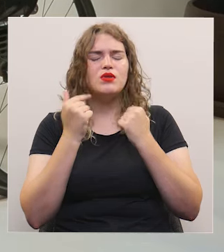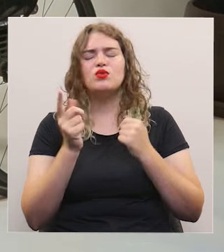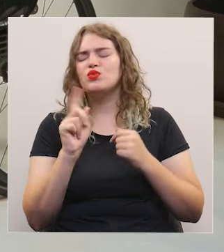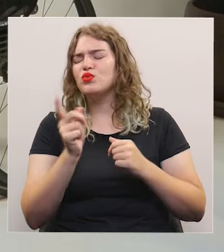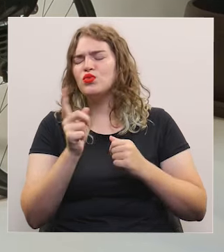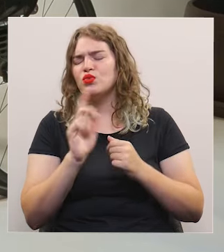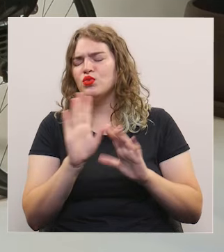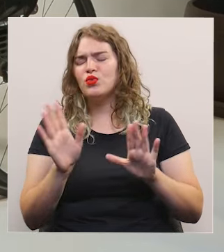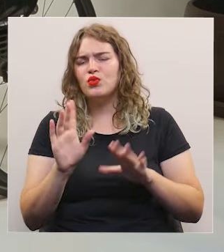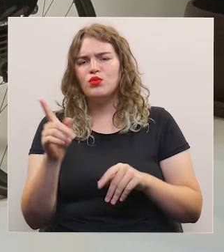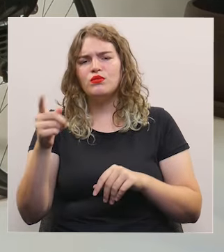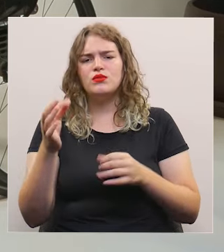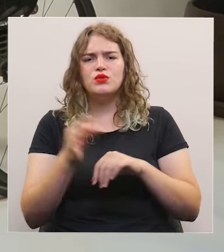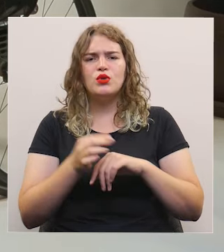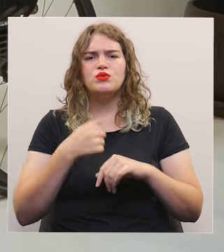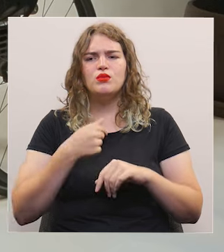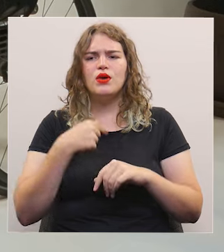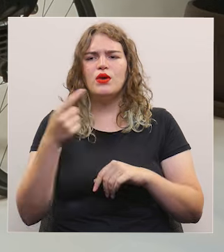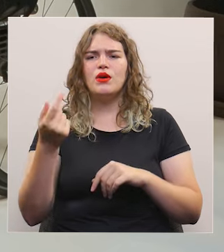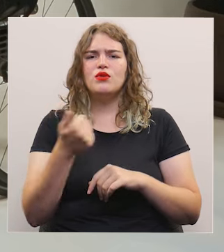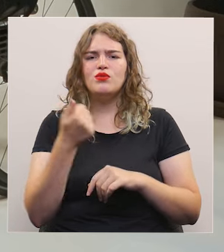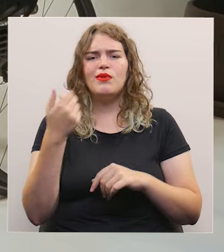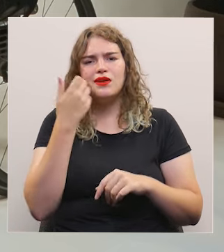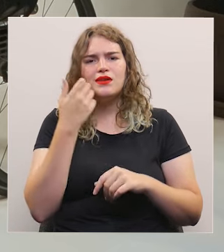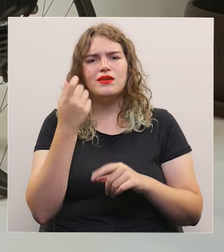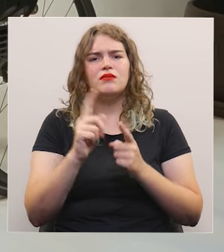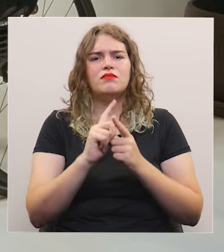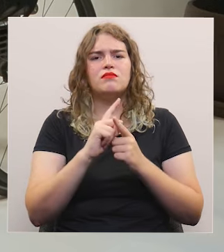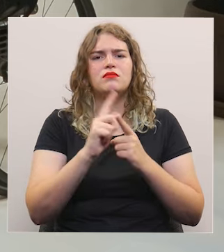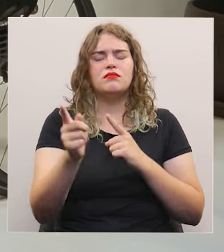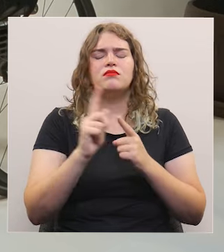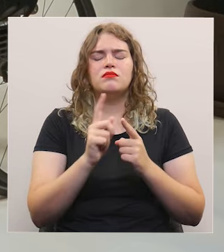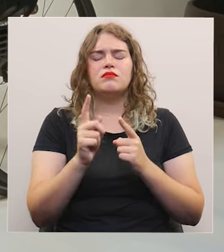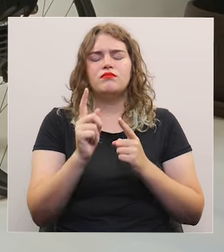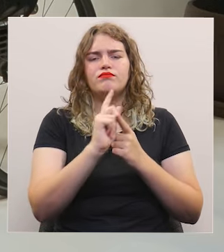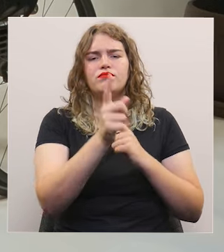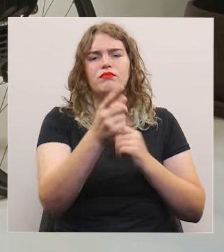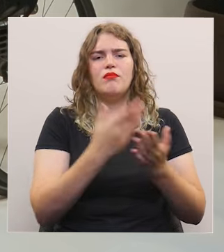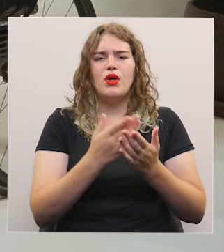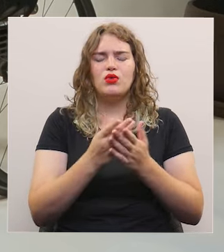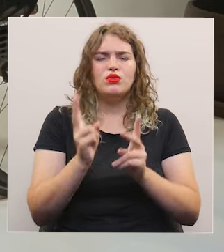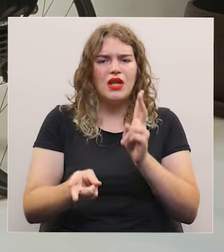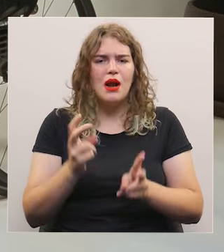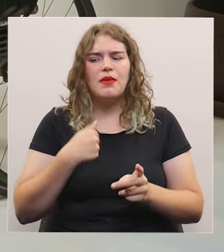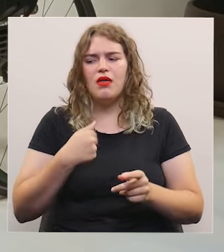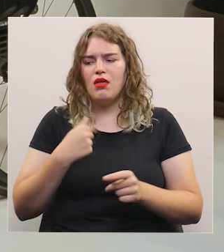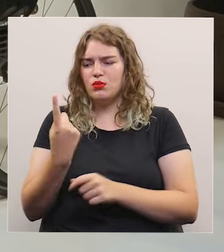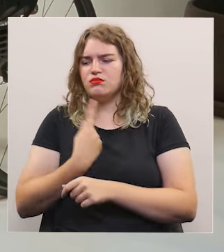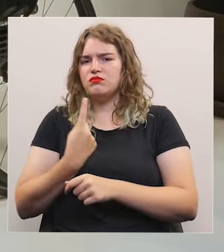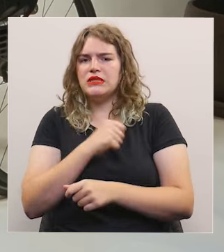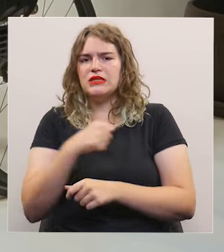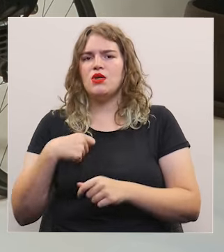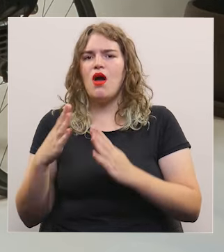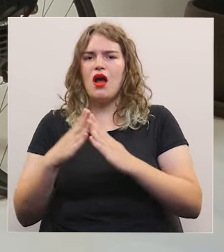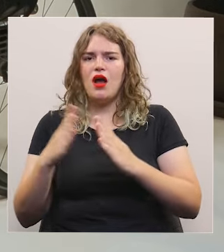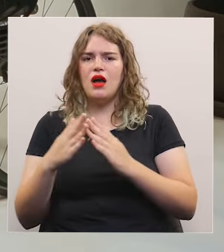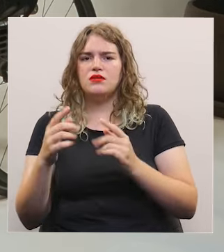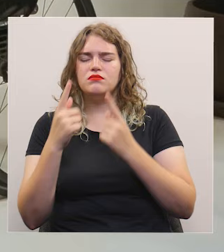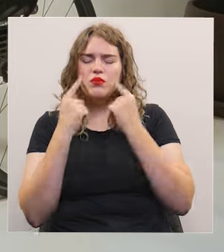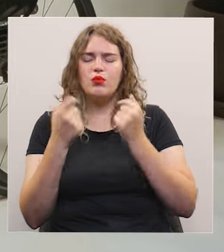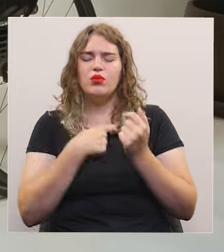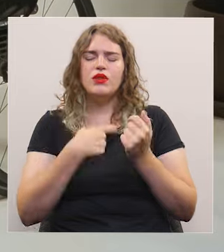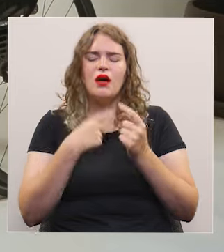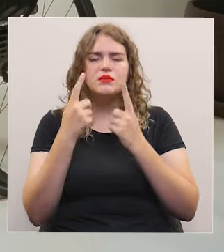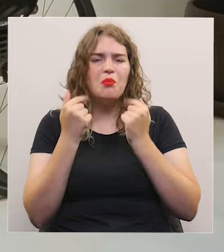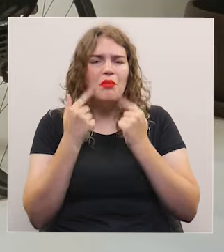la recuperare. El era la recuperare. Doar când era la recuperare, mă descărcam și vorbeam cu Dumnezeu și plângeam. Asta simțeam să fac. Știam că când vine el, când eu era să